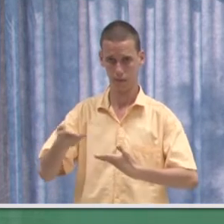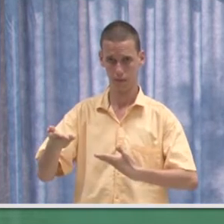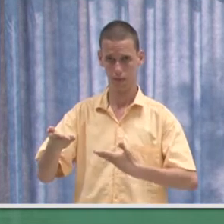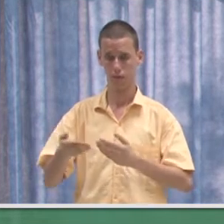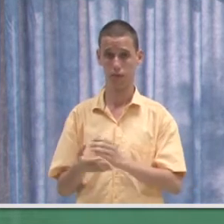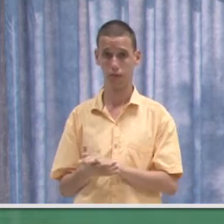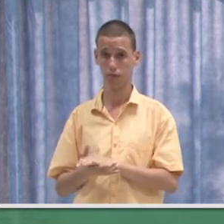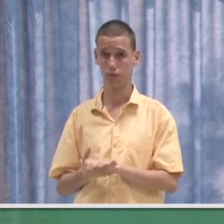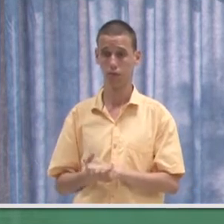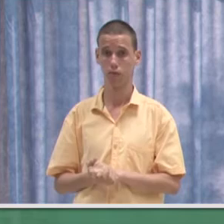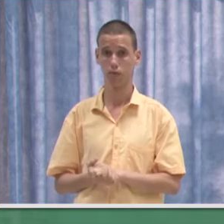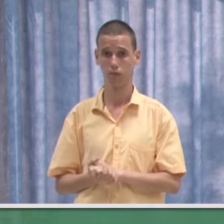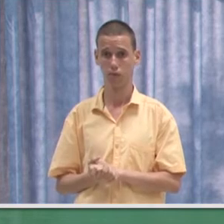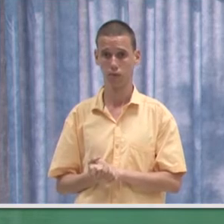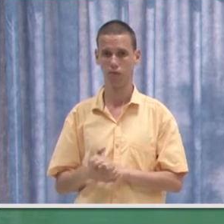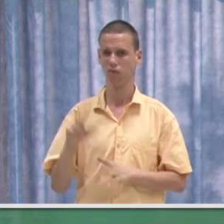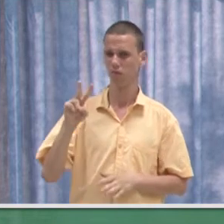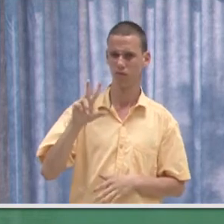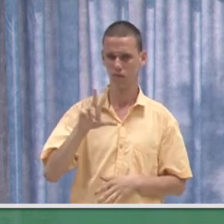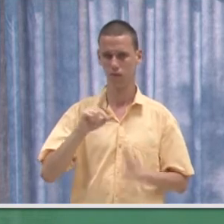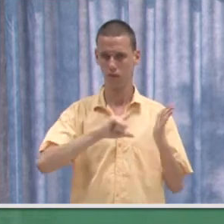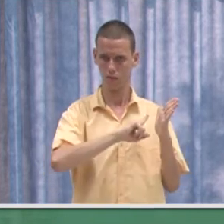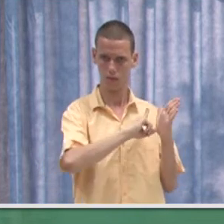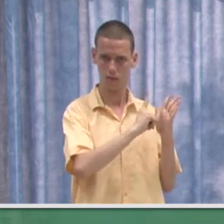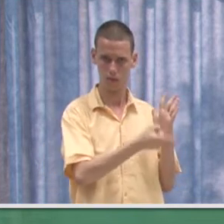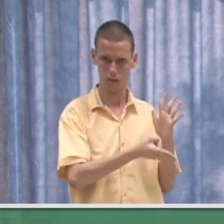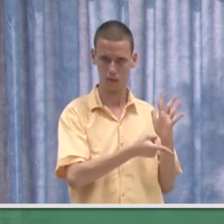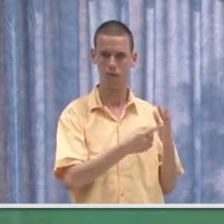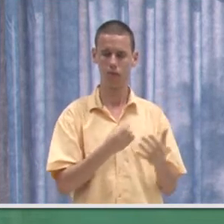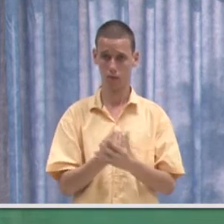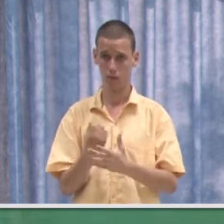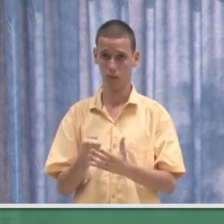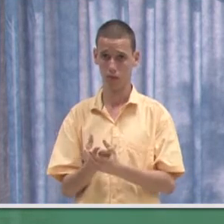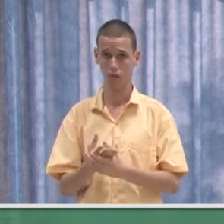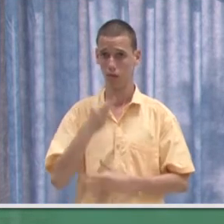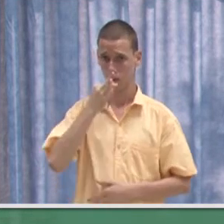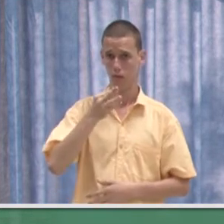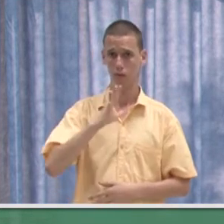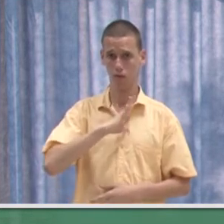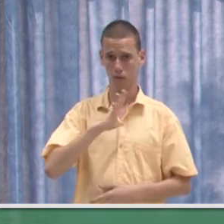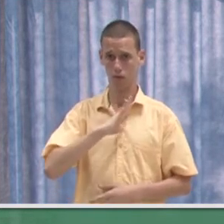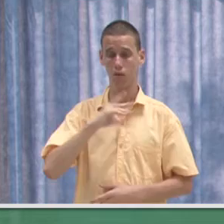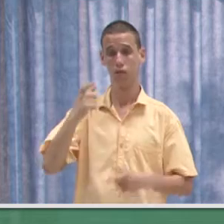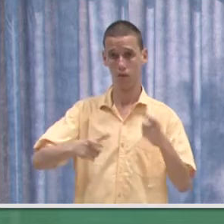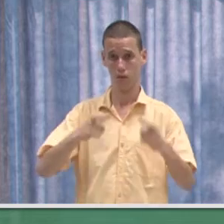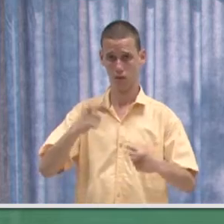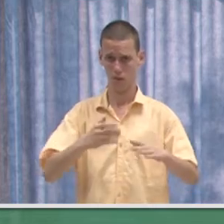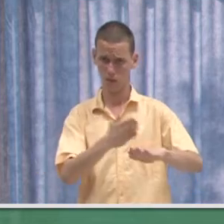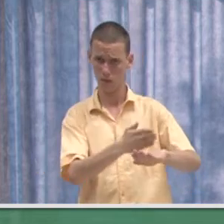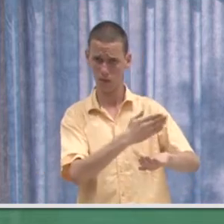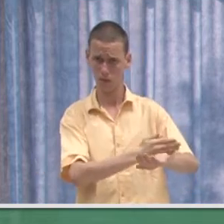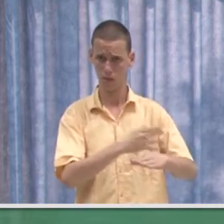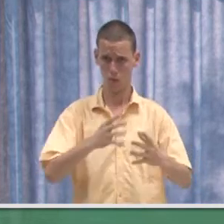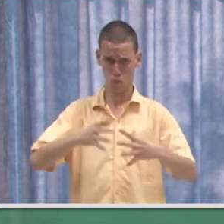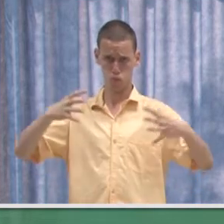semaines, on fait un dit pour dire que ça va être un petit monde. On fait un plus qui s'en vient venir. Et c'est moi qui fait une bonne famille, proche,